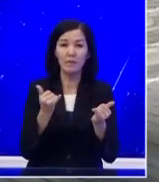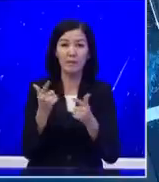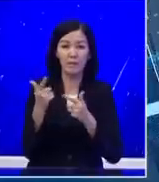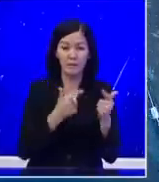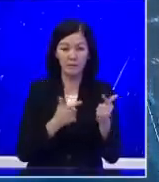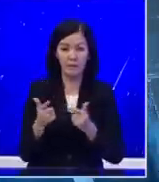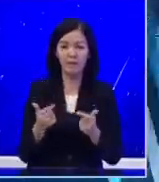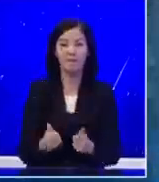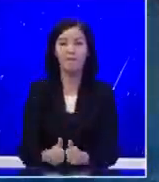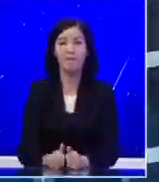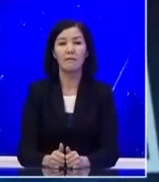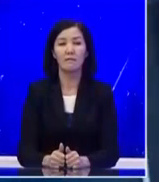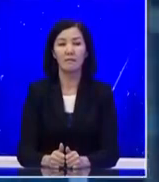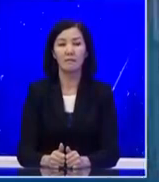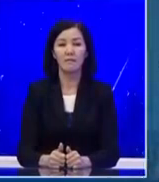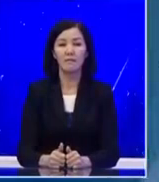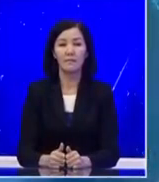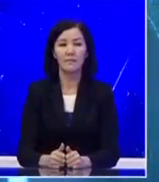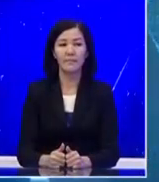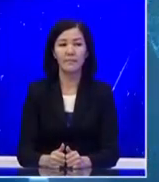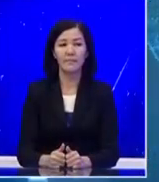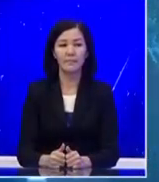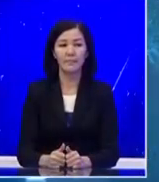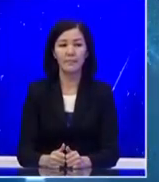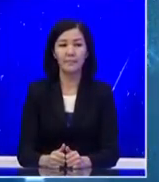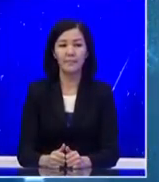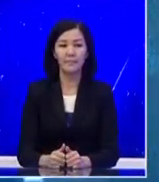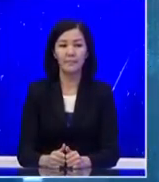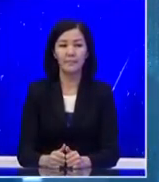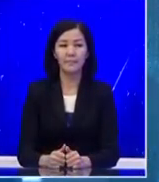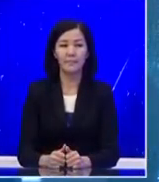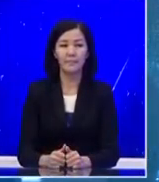Әмина Құдайберген, Дамир Анитов, Ғабит Қабдырахман, Жетісу арнасы.